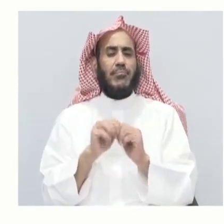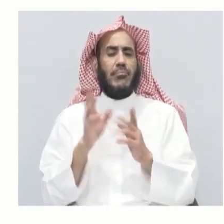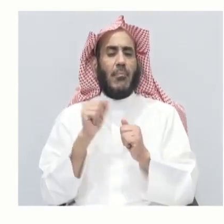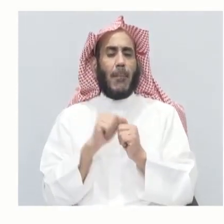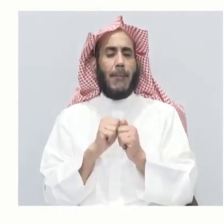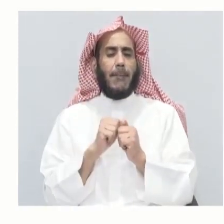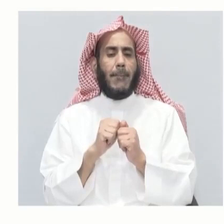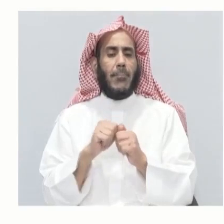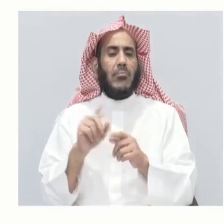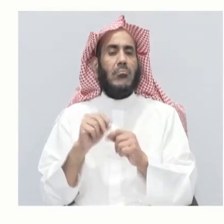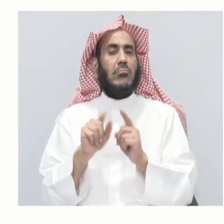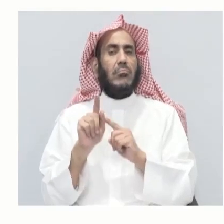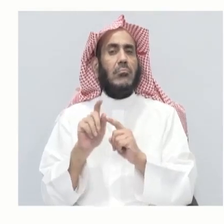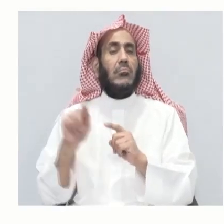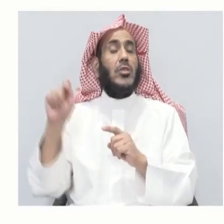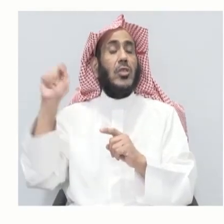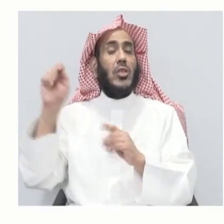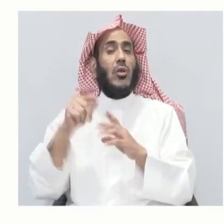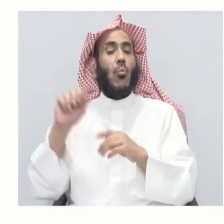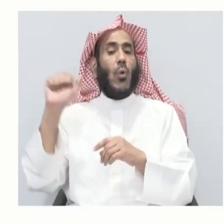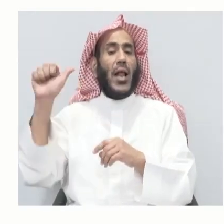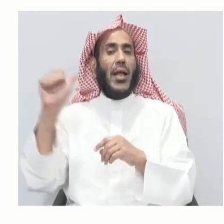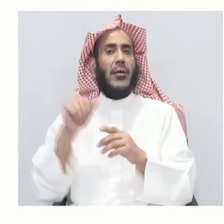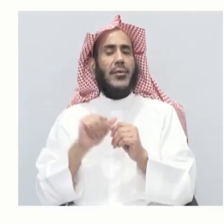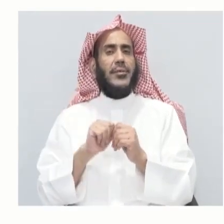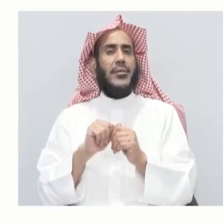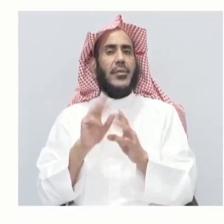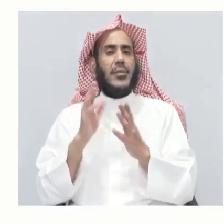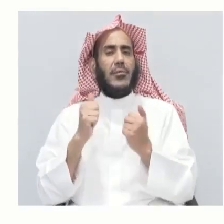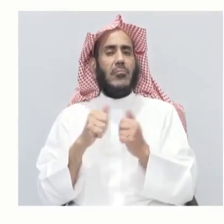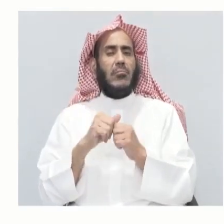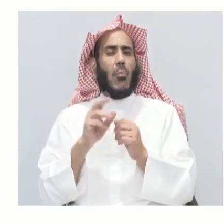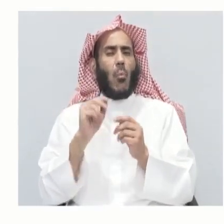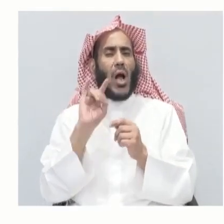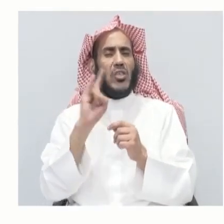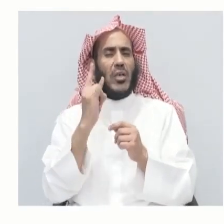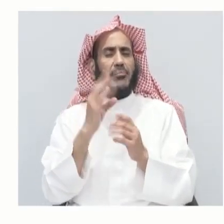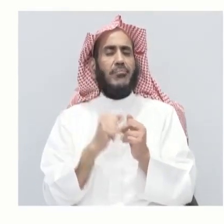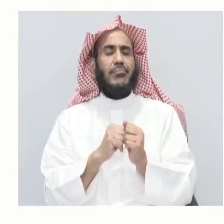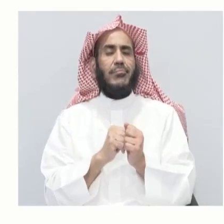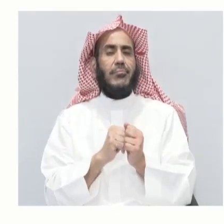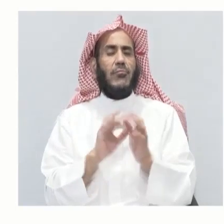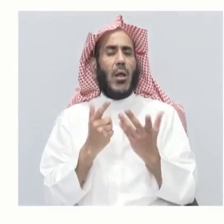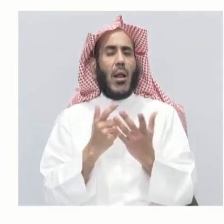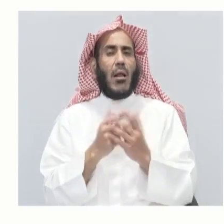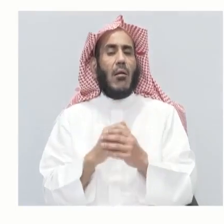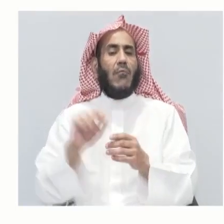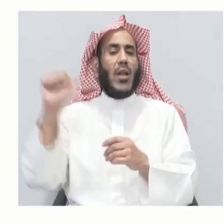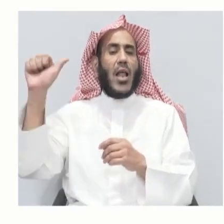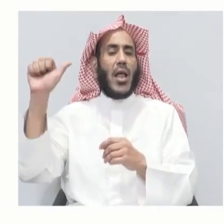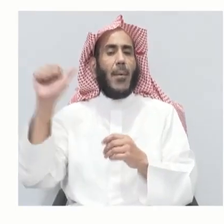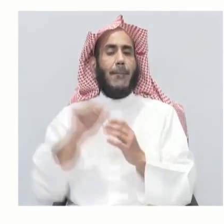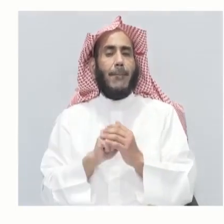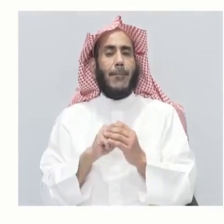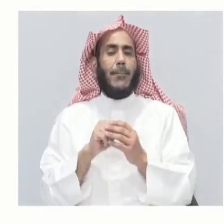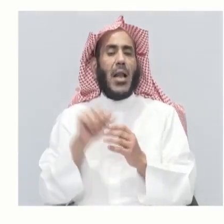لدي موجود التي وايضا الاي التي موجوده كمعطى بعشره هل مشكلتي الان في من في الاي بالتالي